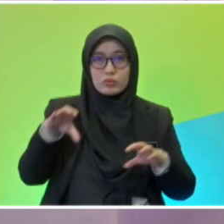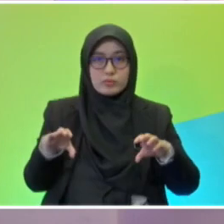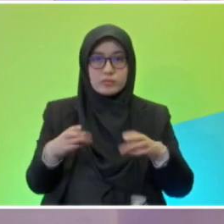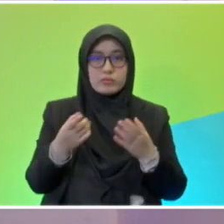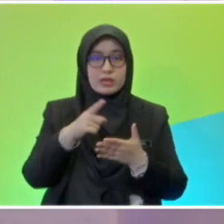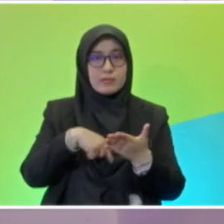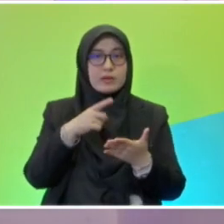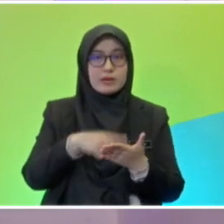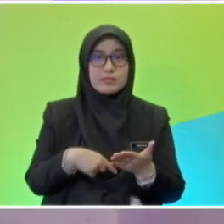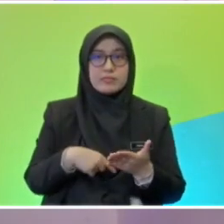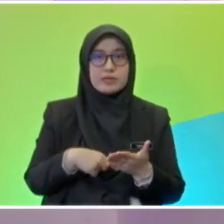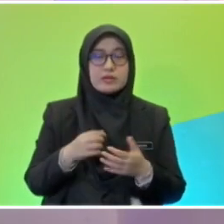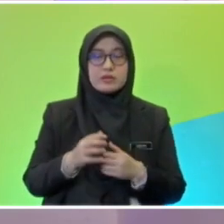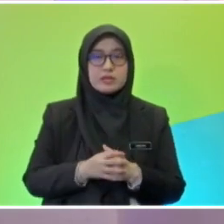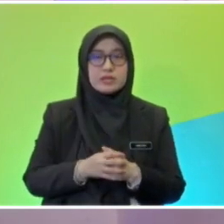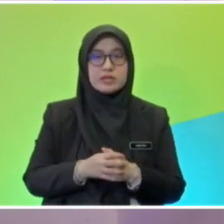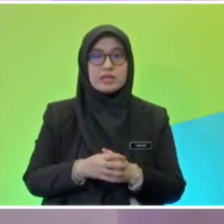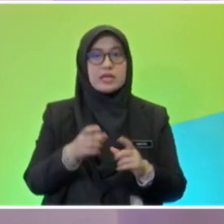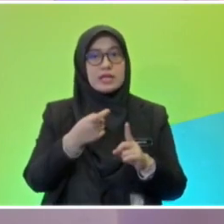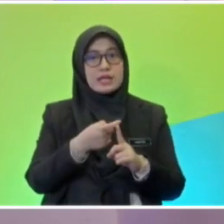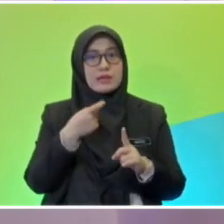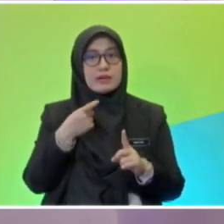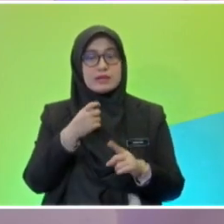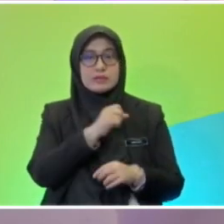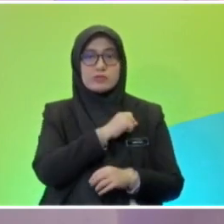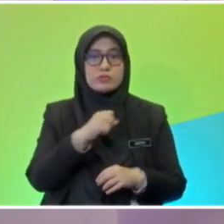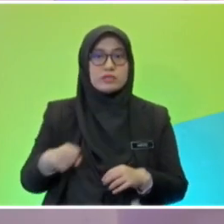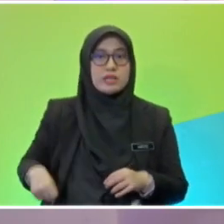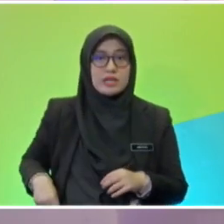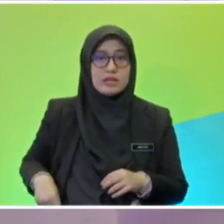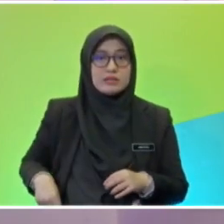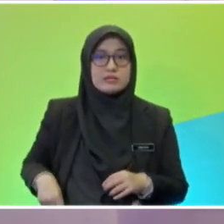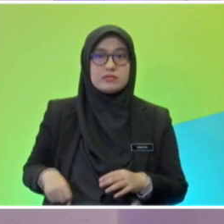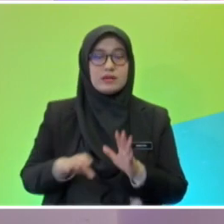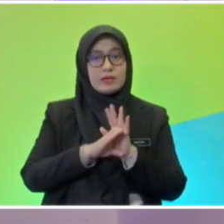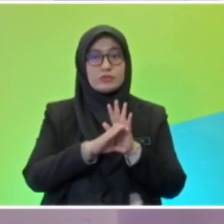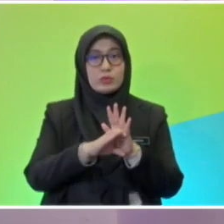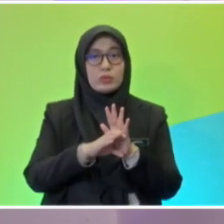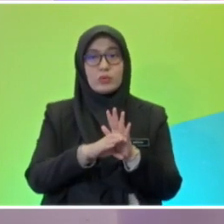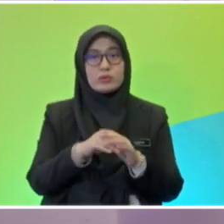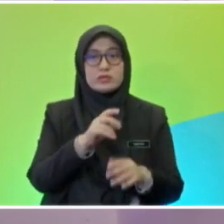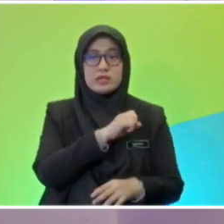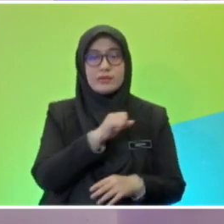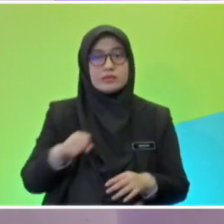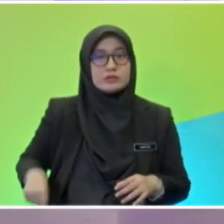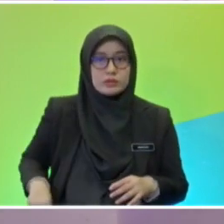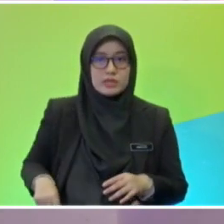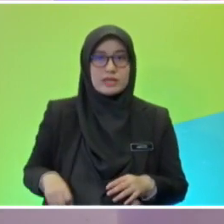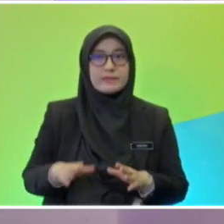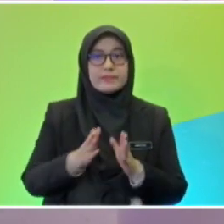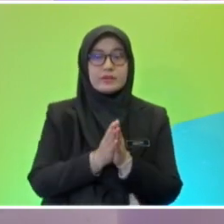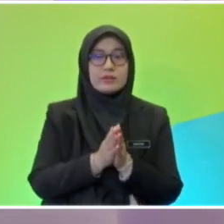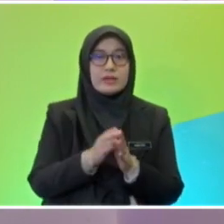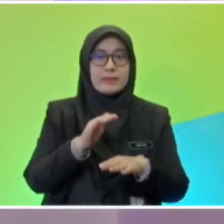kononnya daripada Sultan jadi rakyat keputusan sedangkan keputusan itu adalah daripada